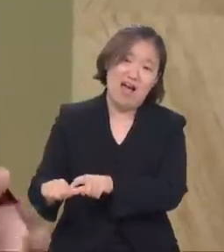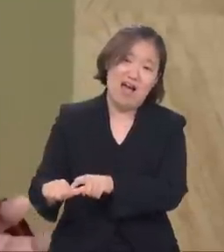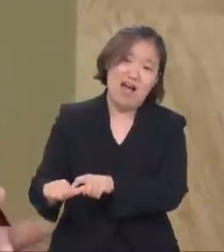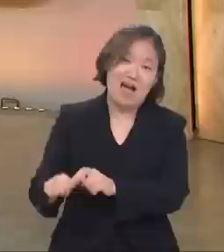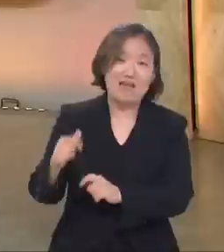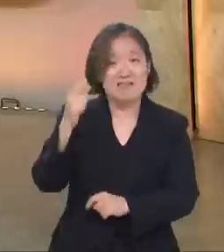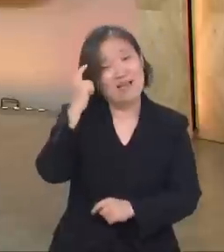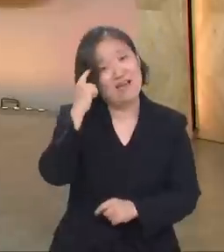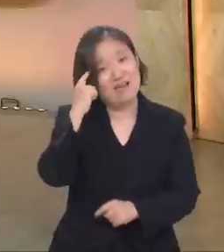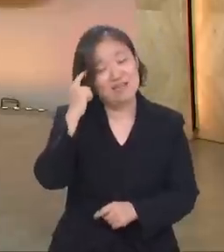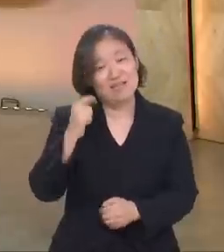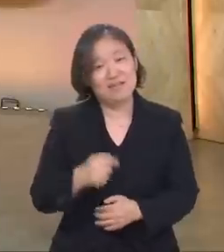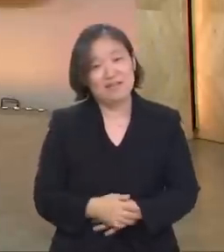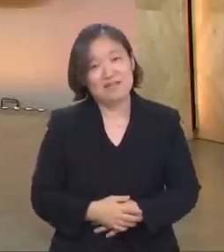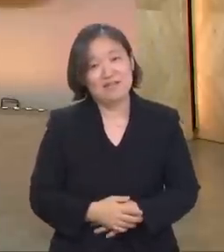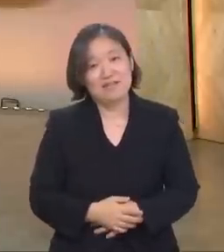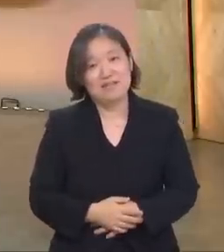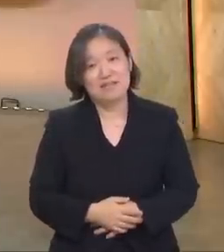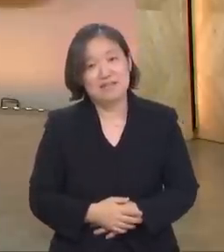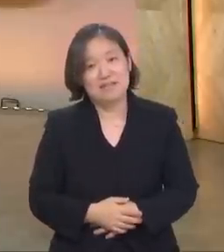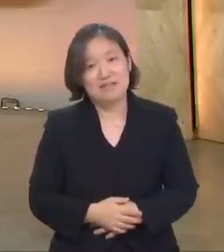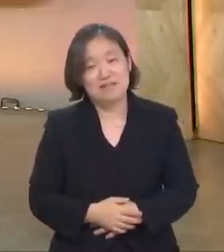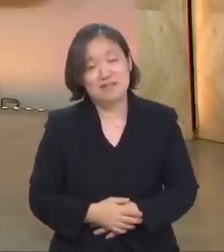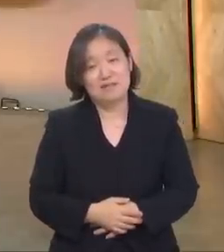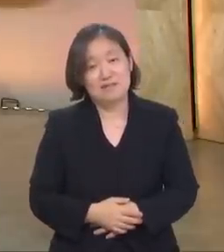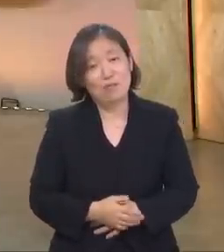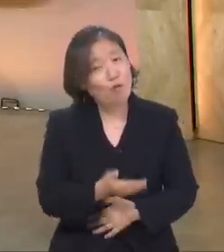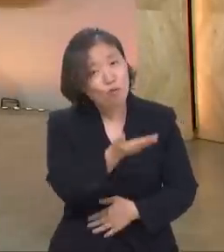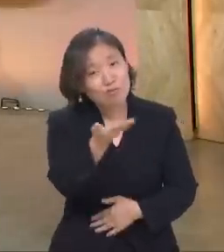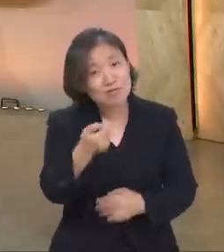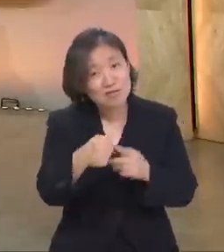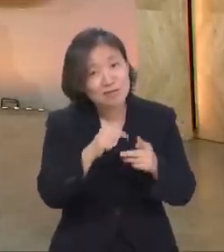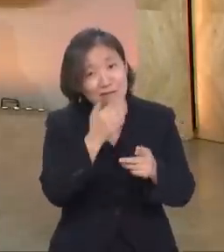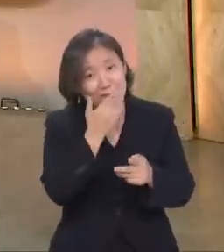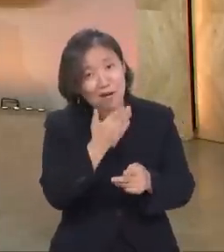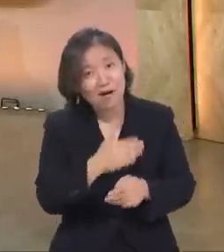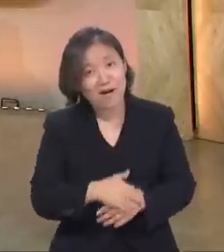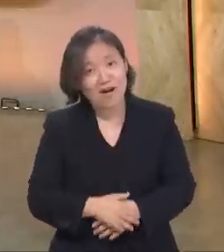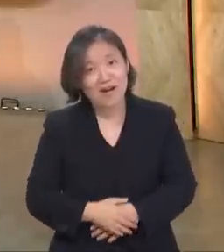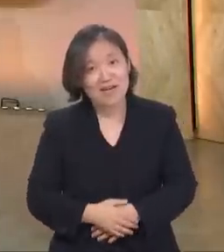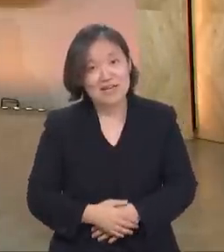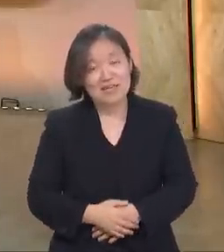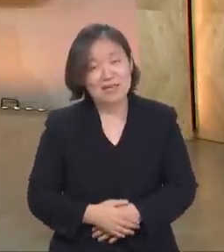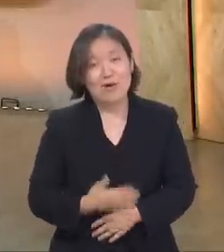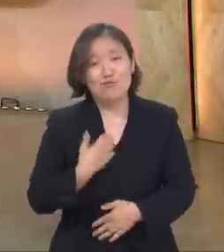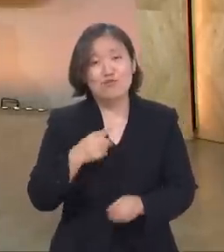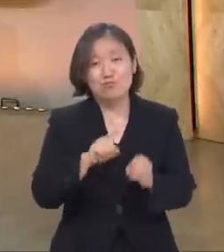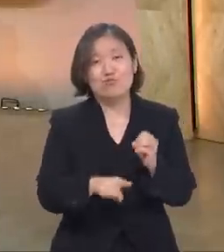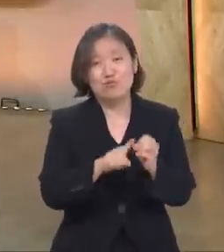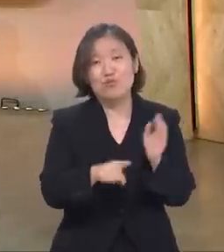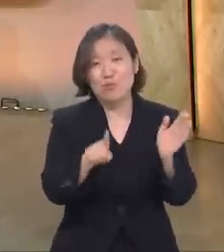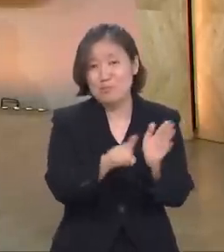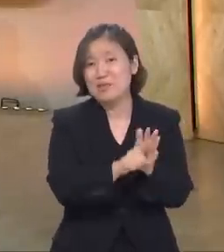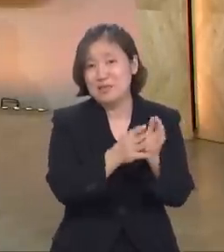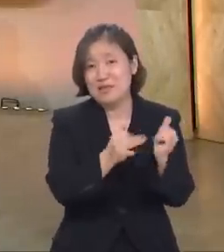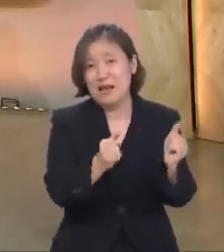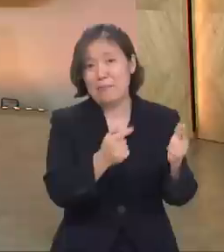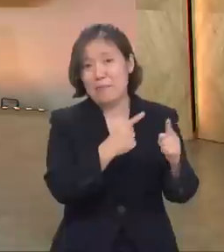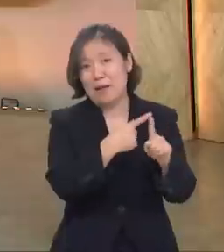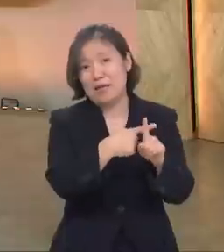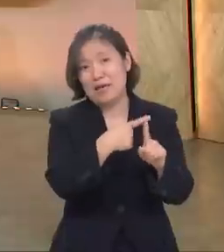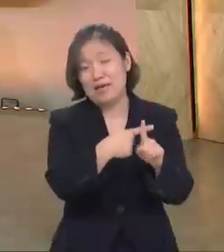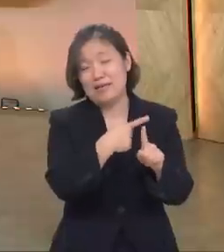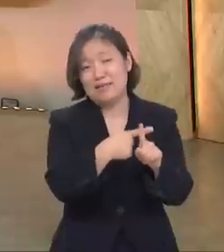끝나는구나라는 생각을 일으켰대요 근데 충분히 여러분 우리 불자들도 충분히 그런 마음이